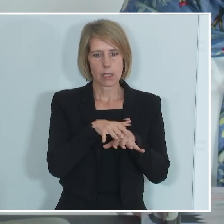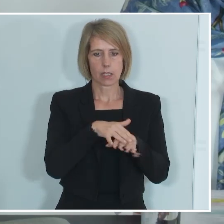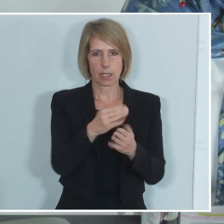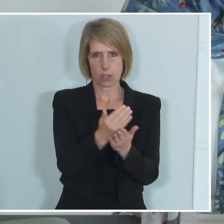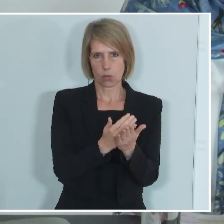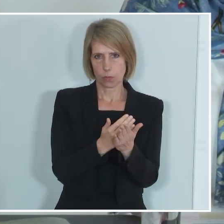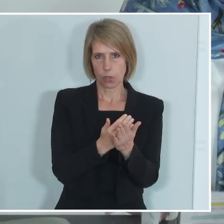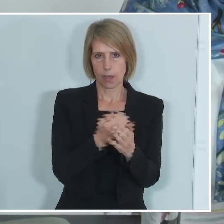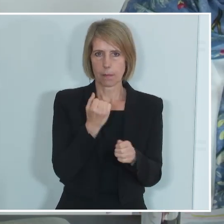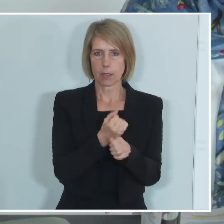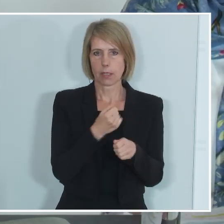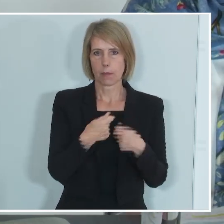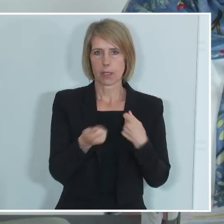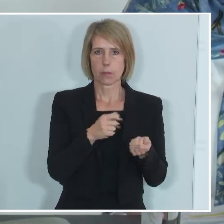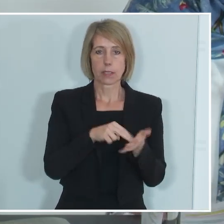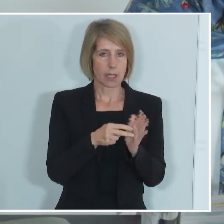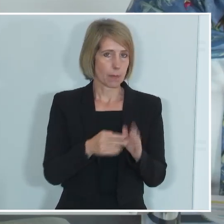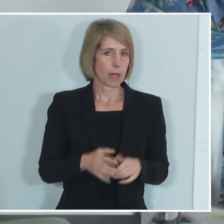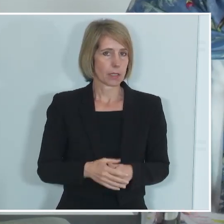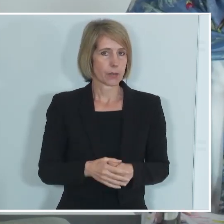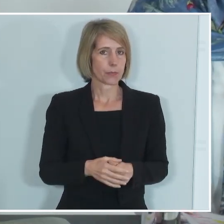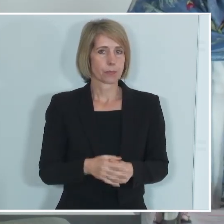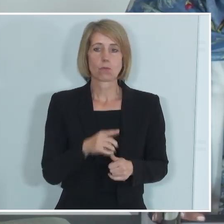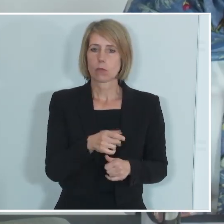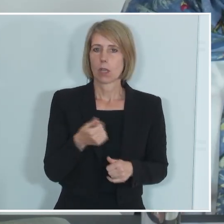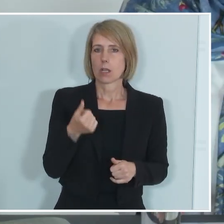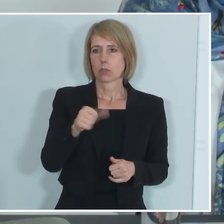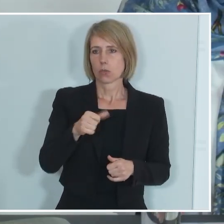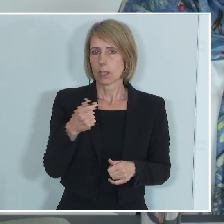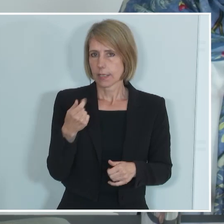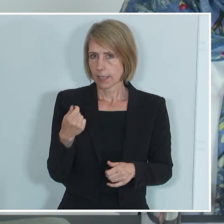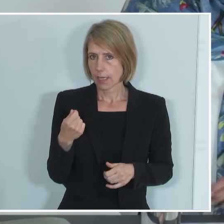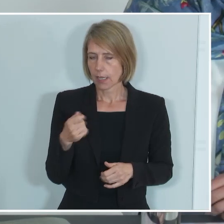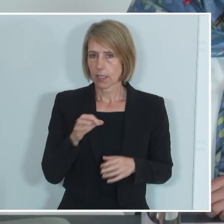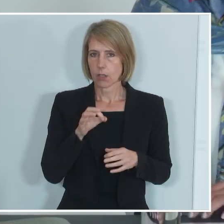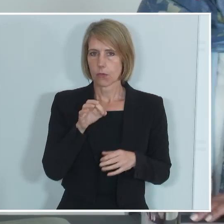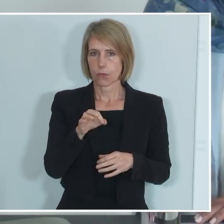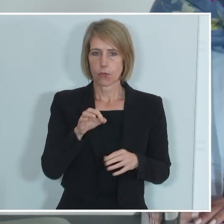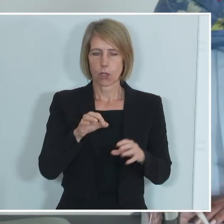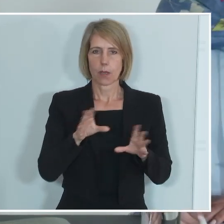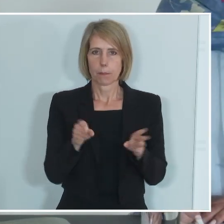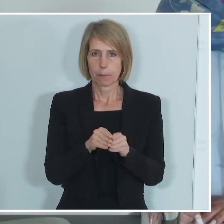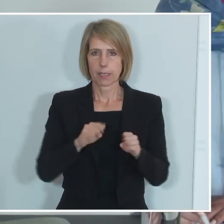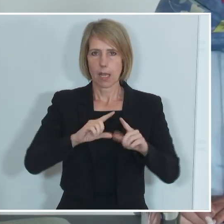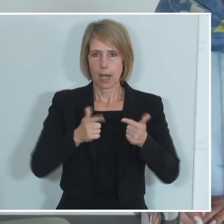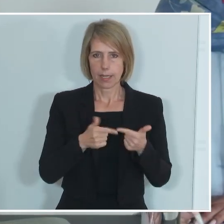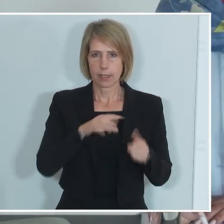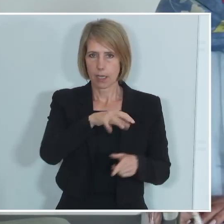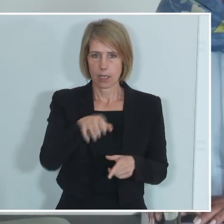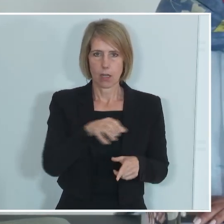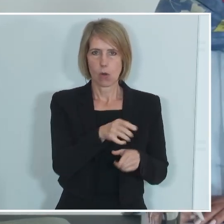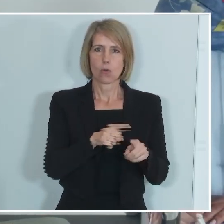Intensivintegrationsprogramme am Arbeitsmarkt vorgesehen. Das sind also zusätzliche Mittel, die gemeinsam mit den Ländern und dem AMS eingesetzt